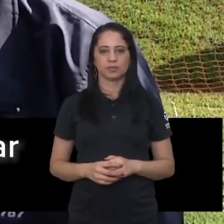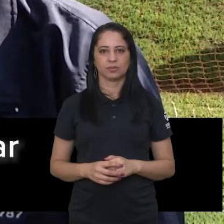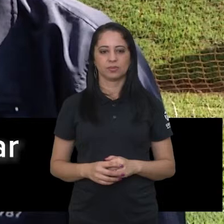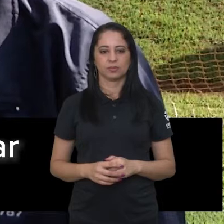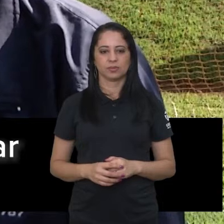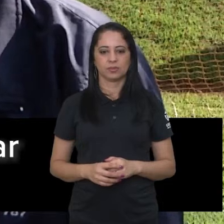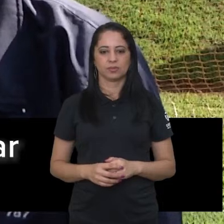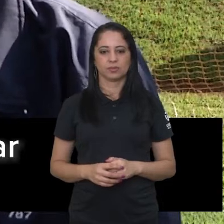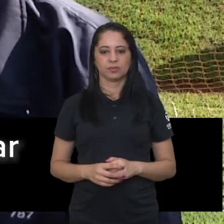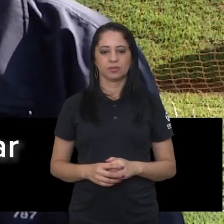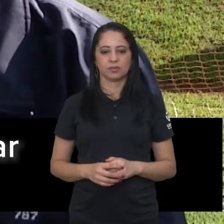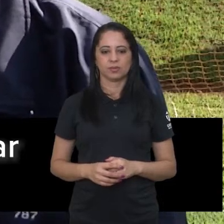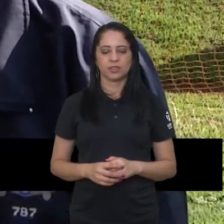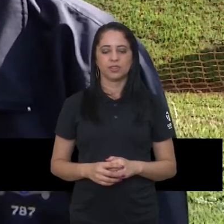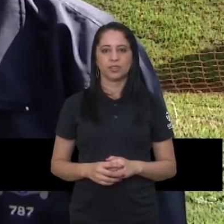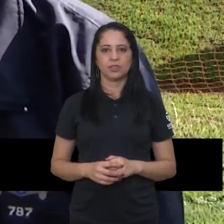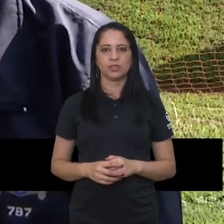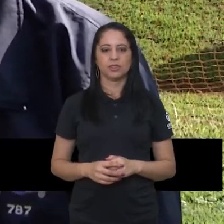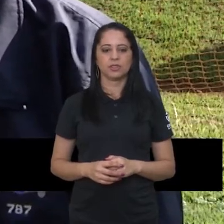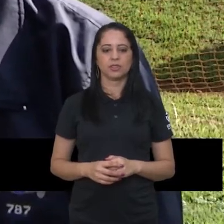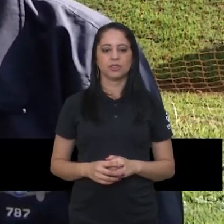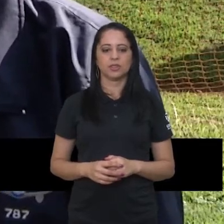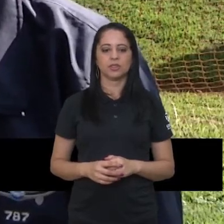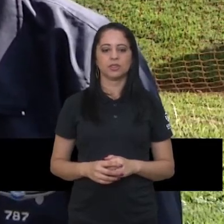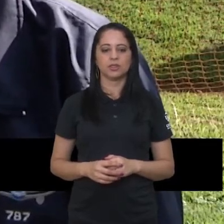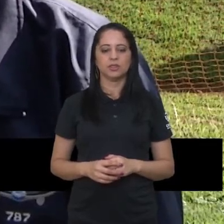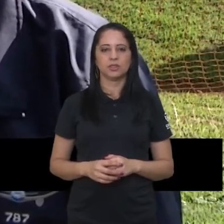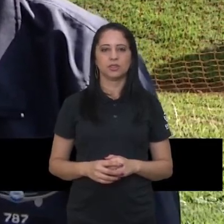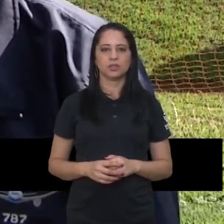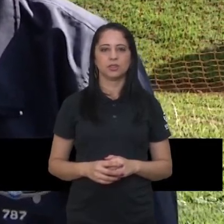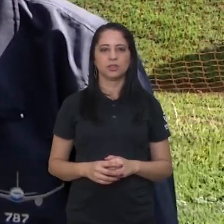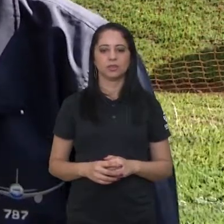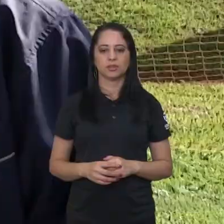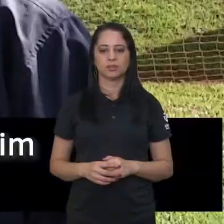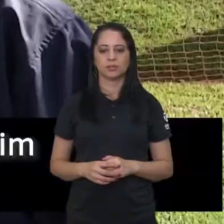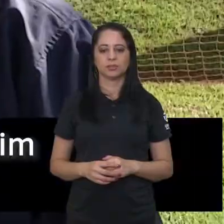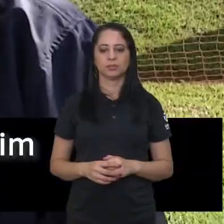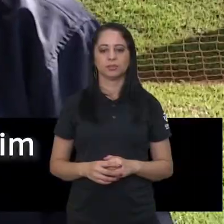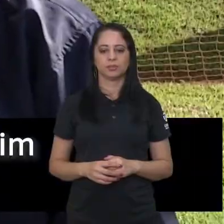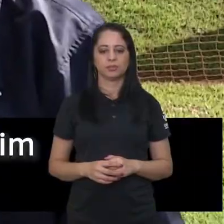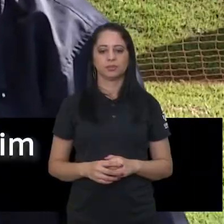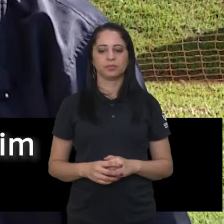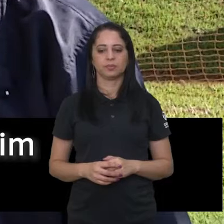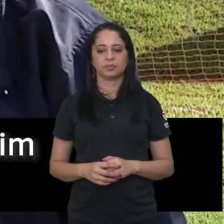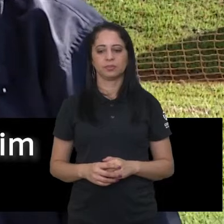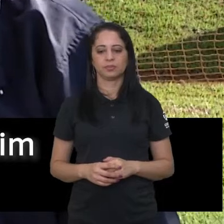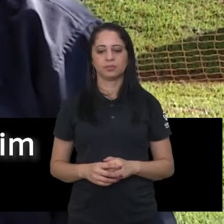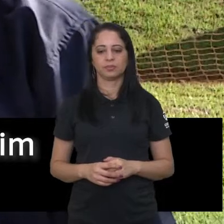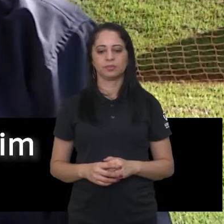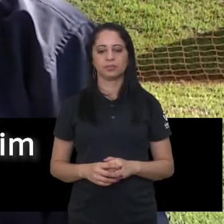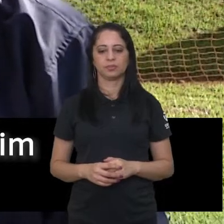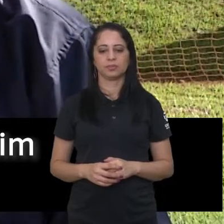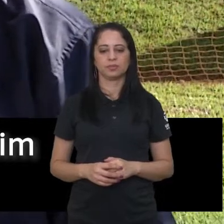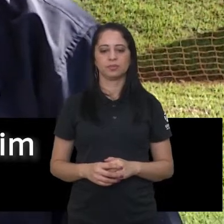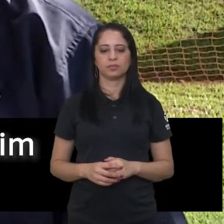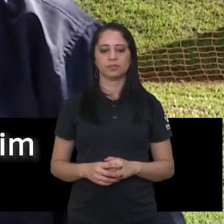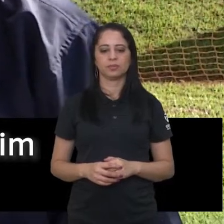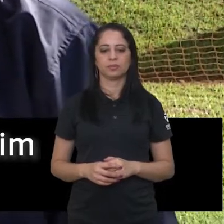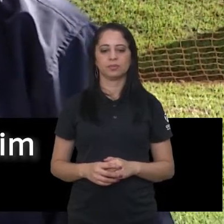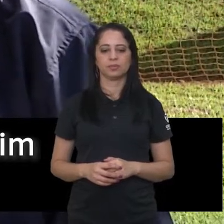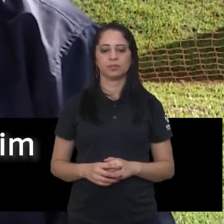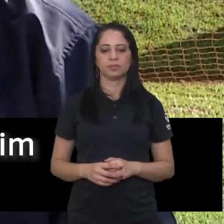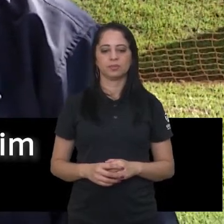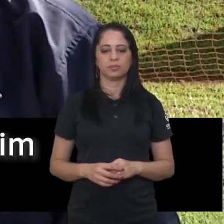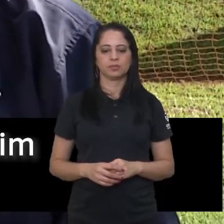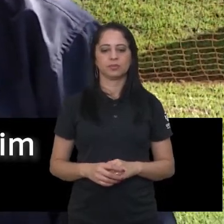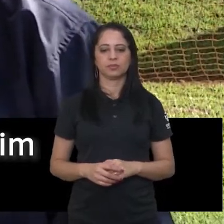マヌテンションを任されて、ずっと続けております。公園というのは作っただけではダ